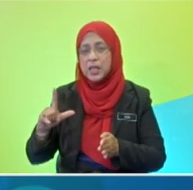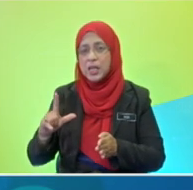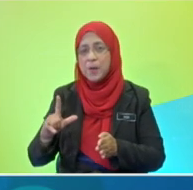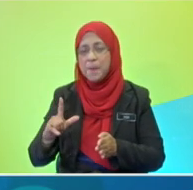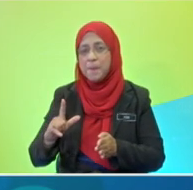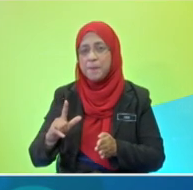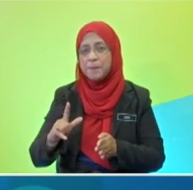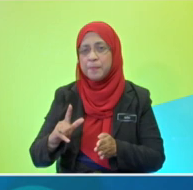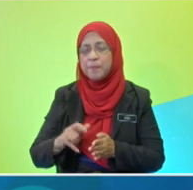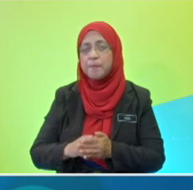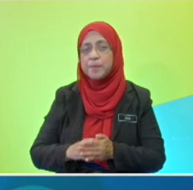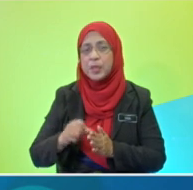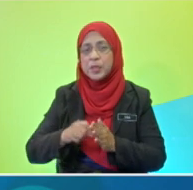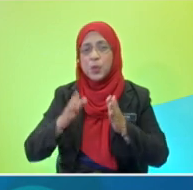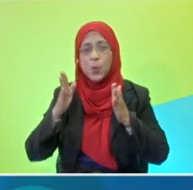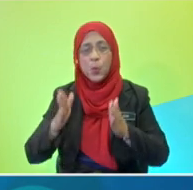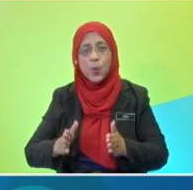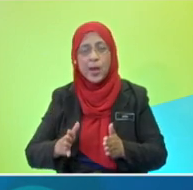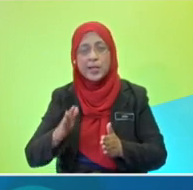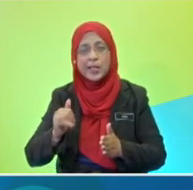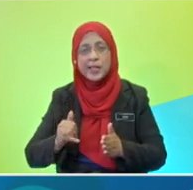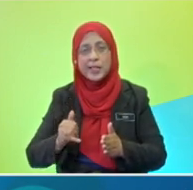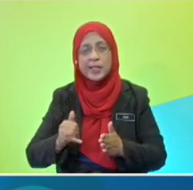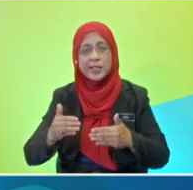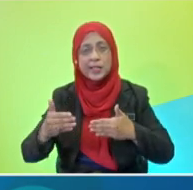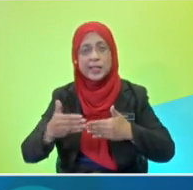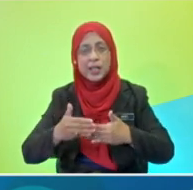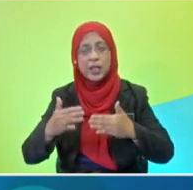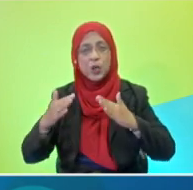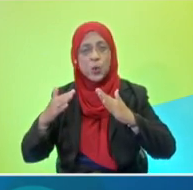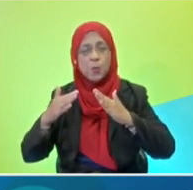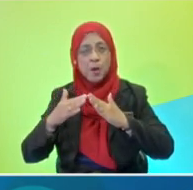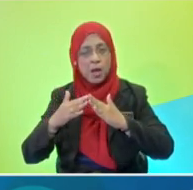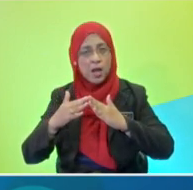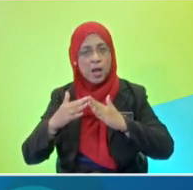dengan orang seseorang dan disebut juga